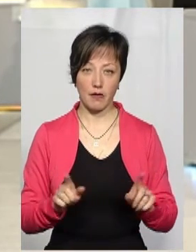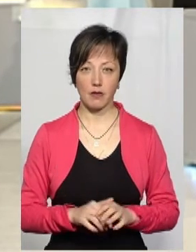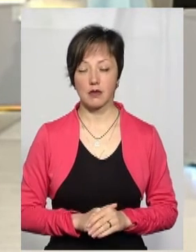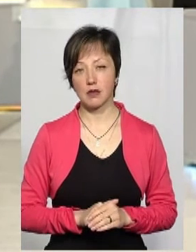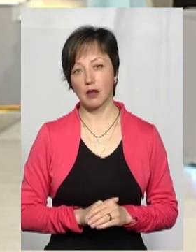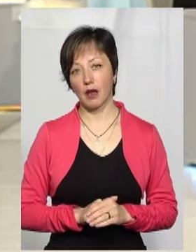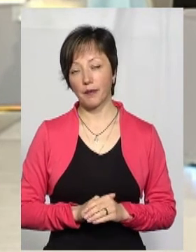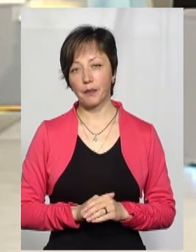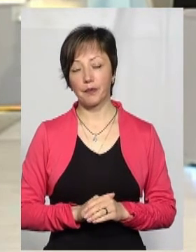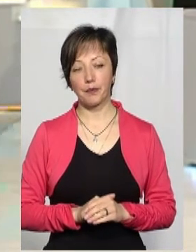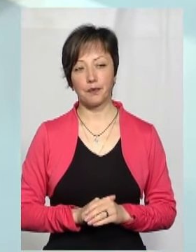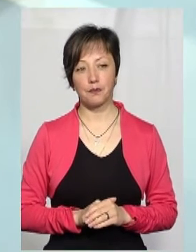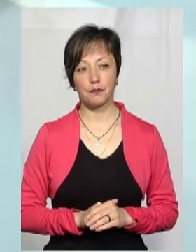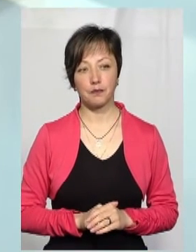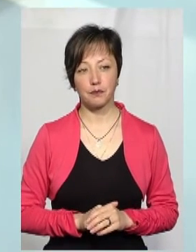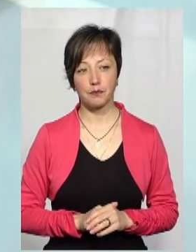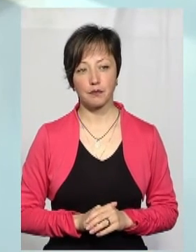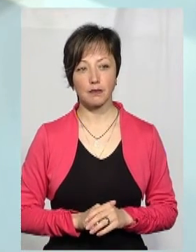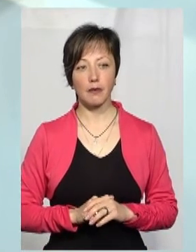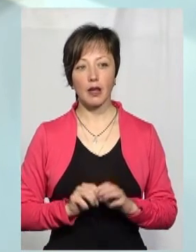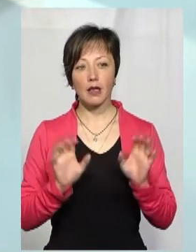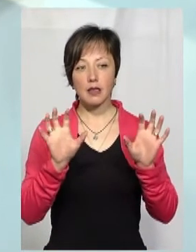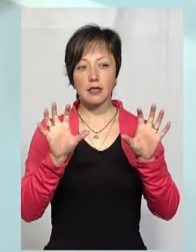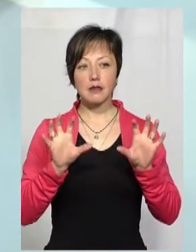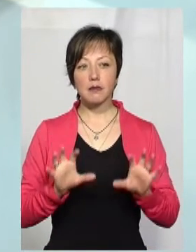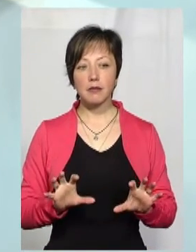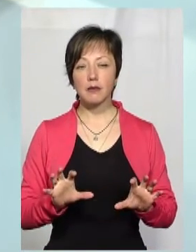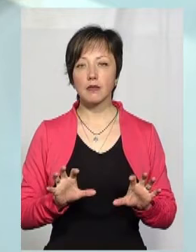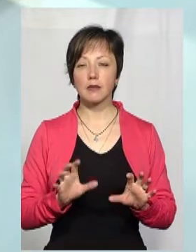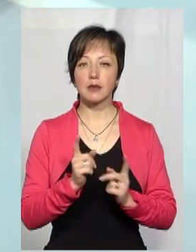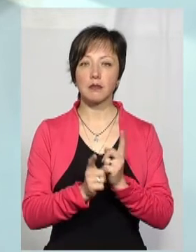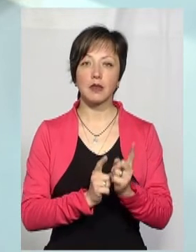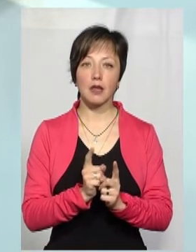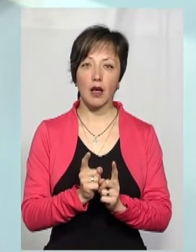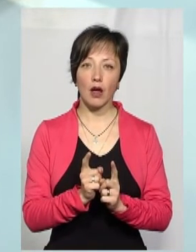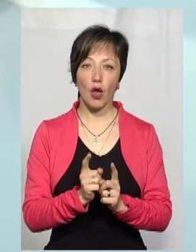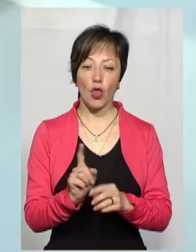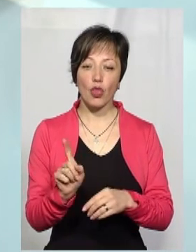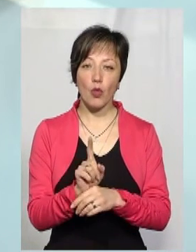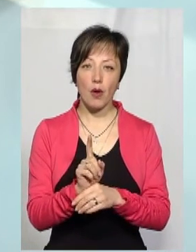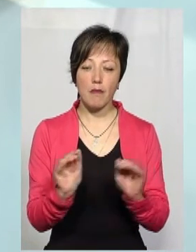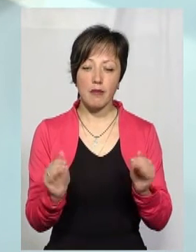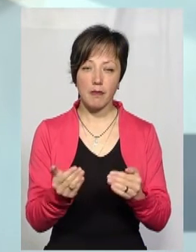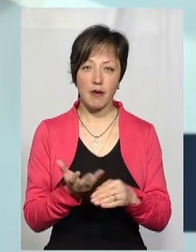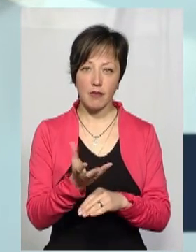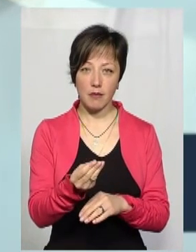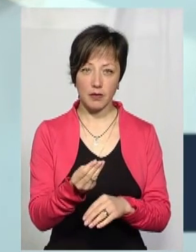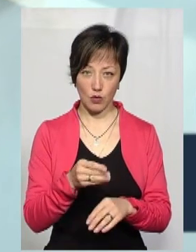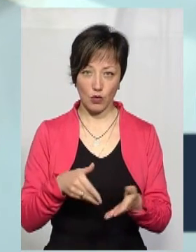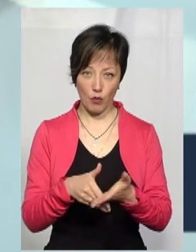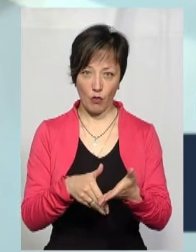такий є нюанс. Знову ж, змінено базовим законодавством мінімальні норми виплати допомоги по